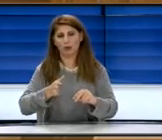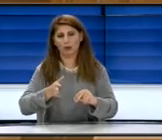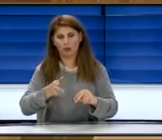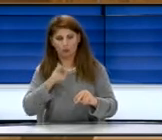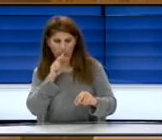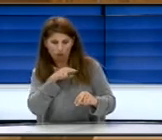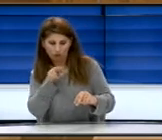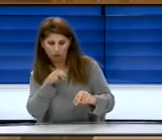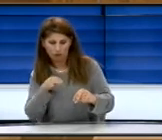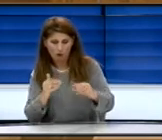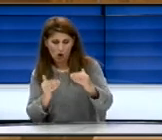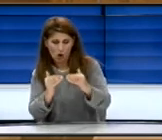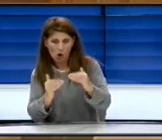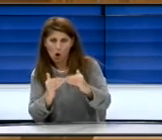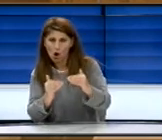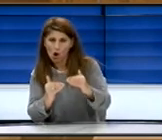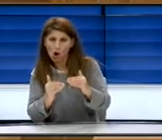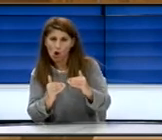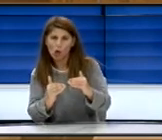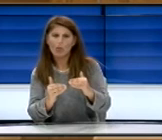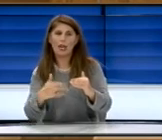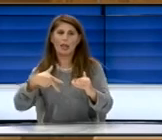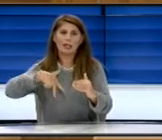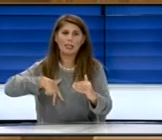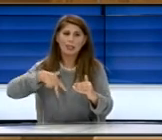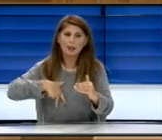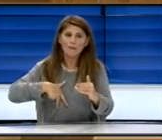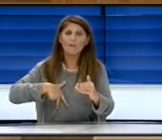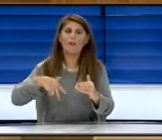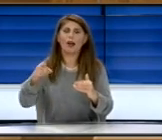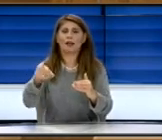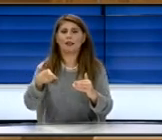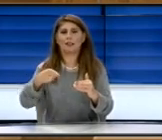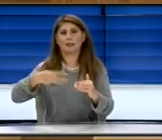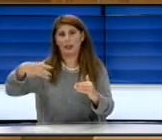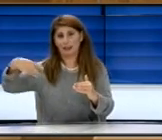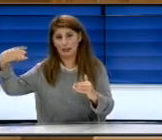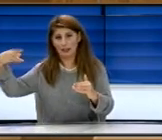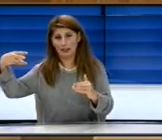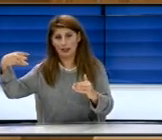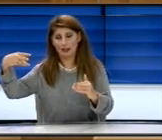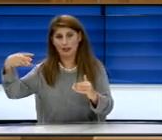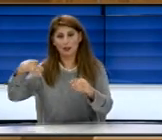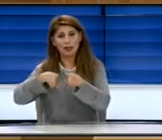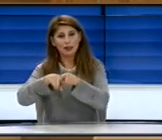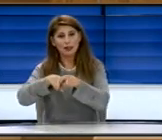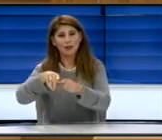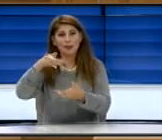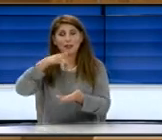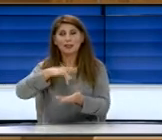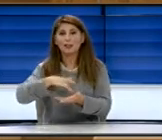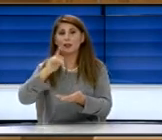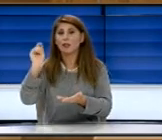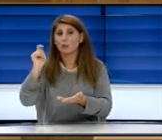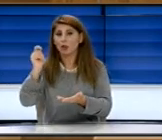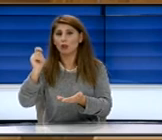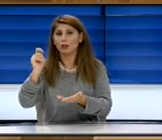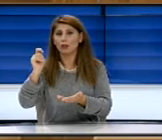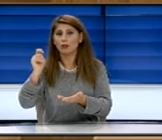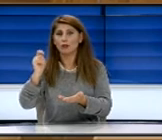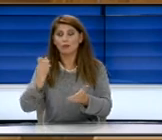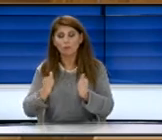να διακρίνει τα όρια μεταξύ κυβέρνησης και αξιωματικής αντιπολίτευσης σε σχέση με τις κεντρικές πολιτικές που καθορίζουν